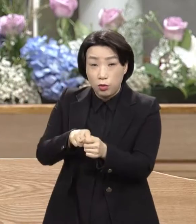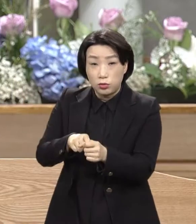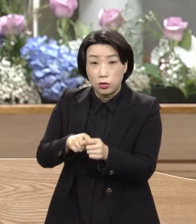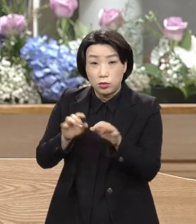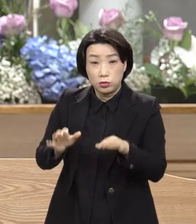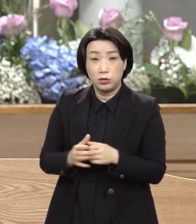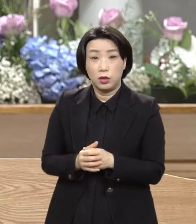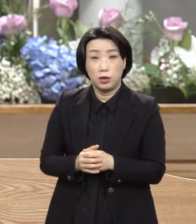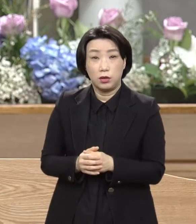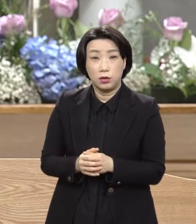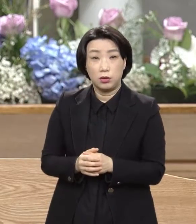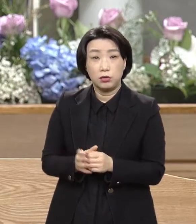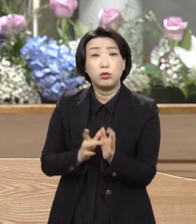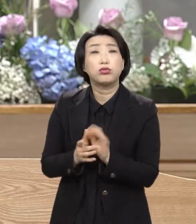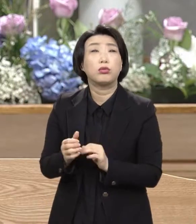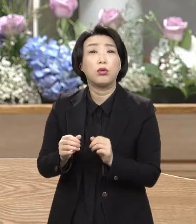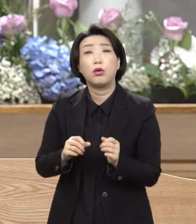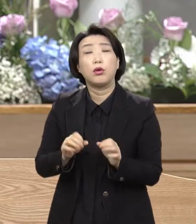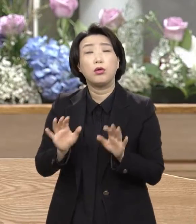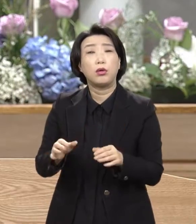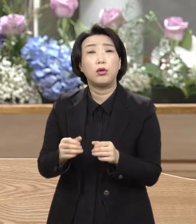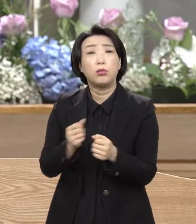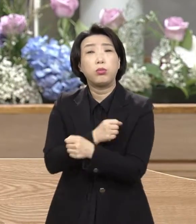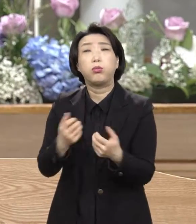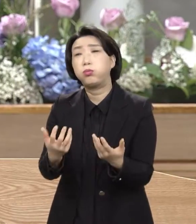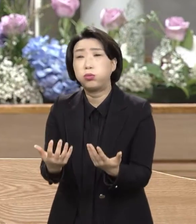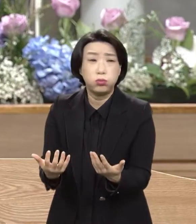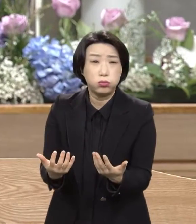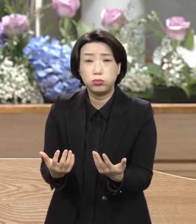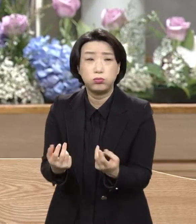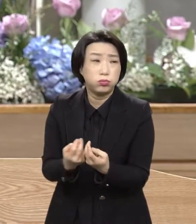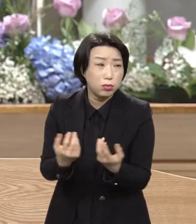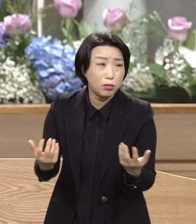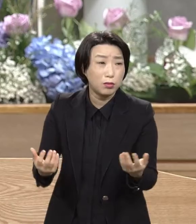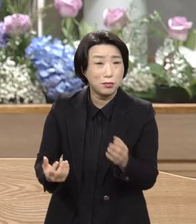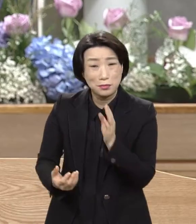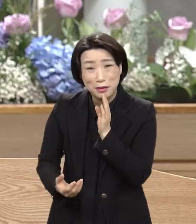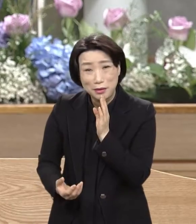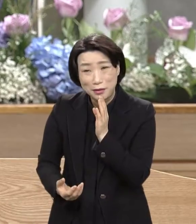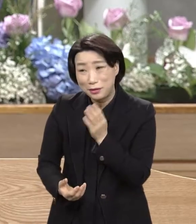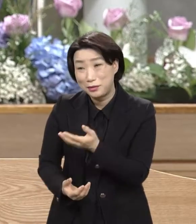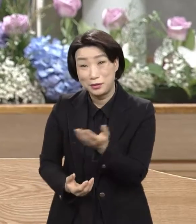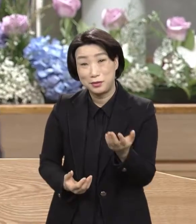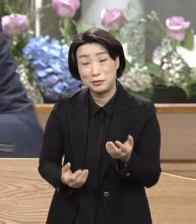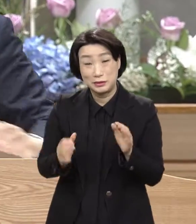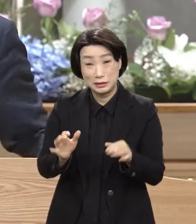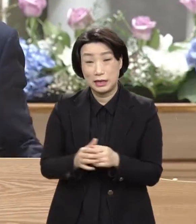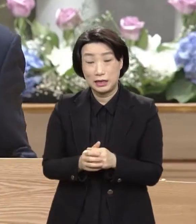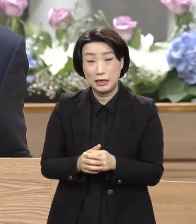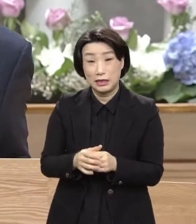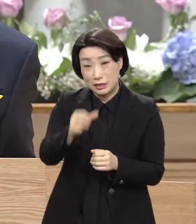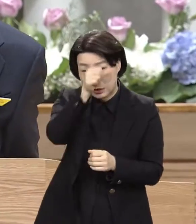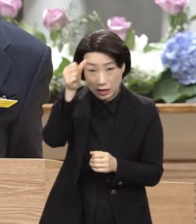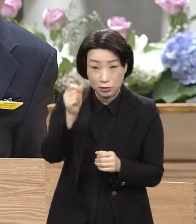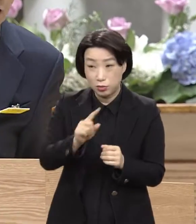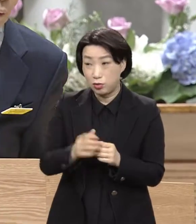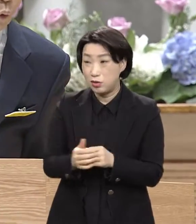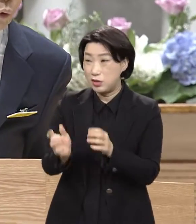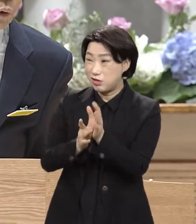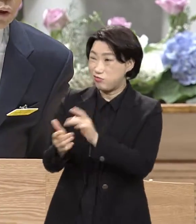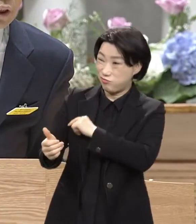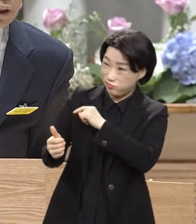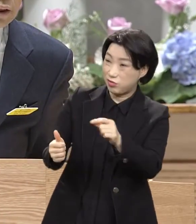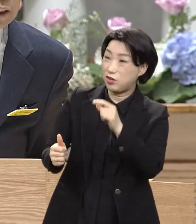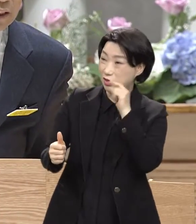하는데, 살 길이 있겠어요? 살 길이 있느냐? 자, 장로도 죽여야